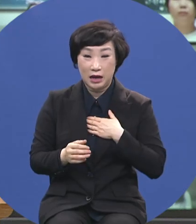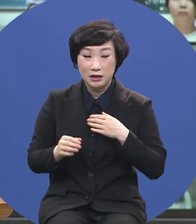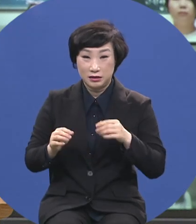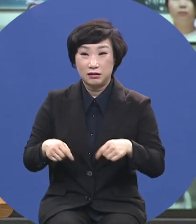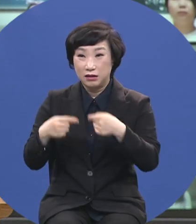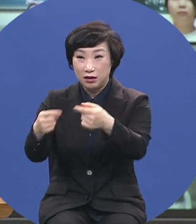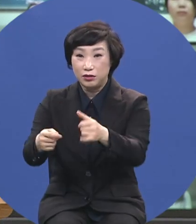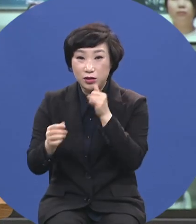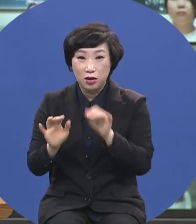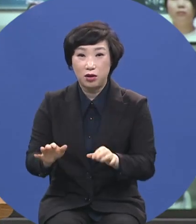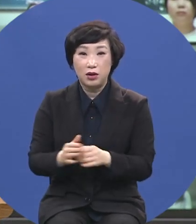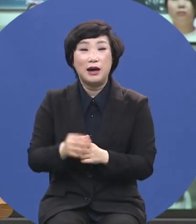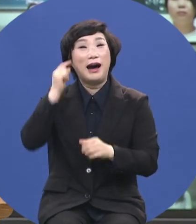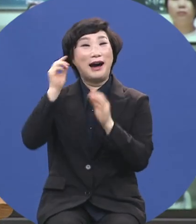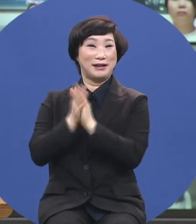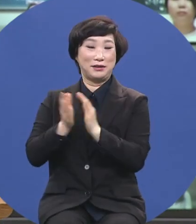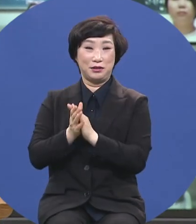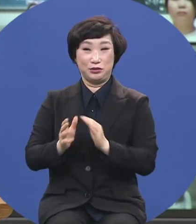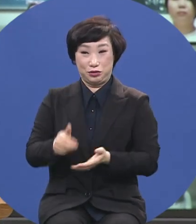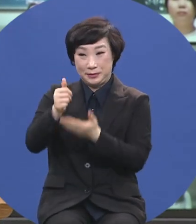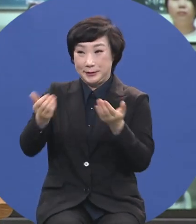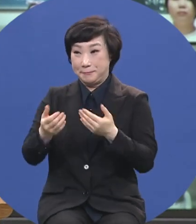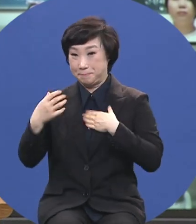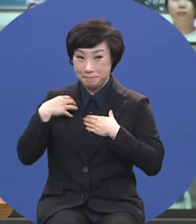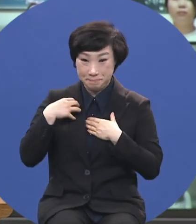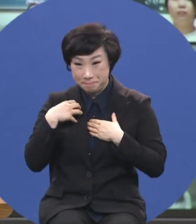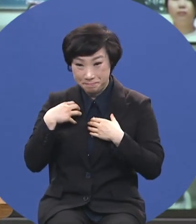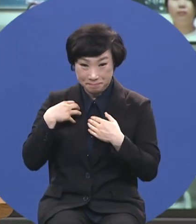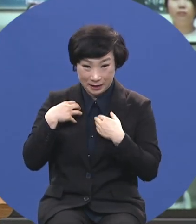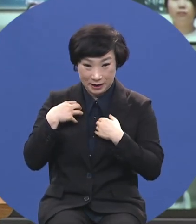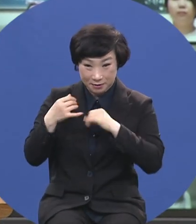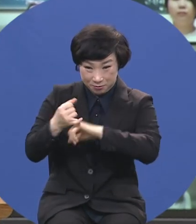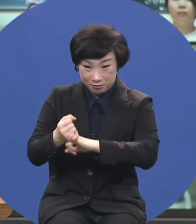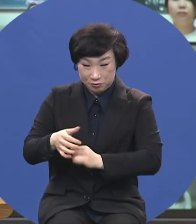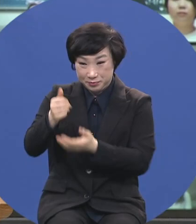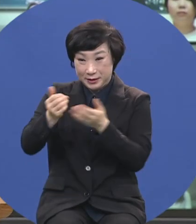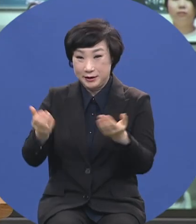알아서 내가 주님을 일을 내가 지금 해야 되겠, 안 하면 안